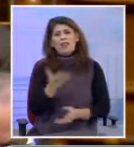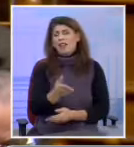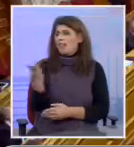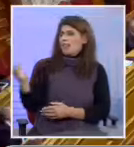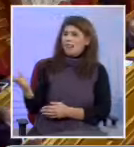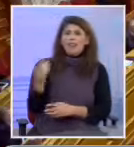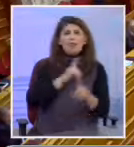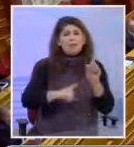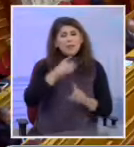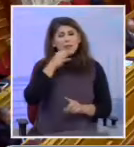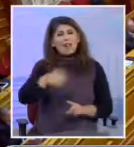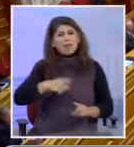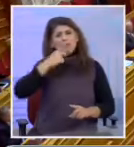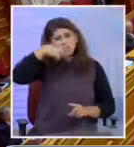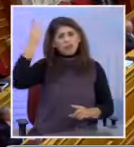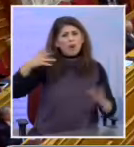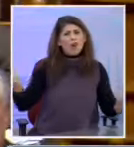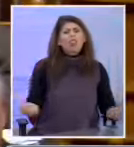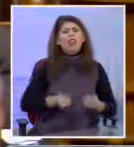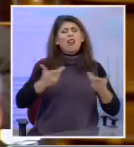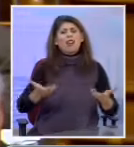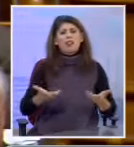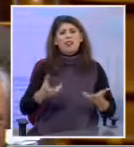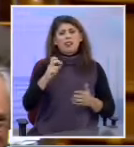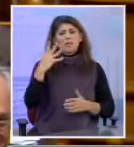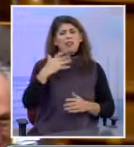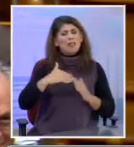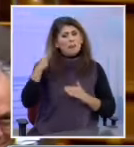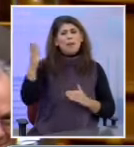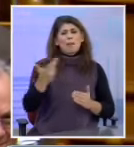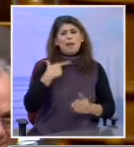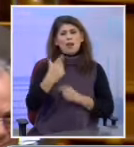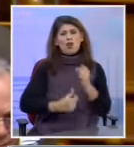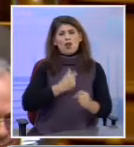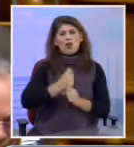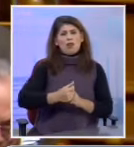Ποιοι μιλάνε που λαϊλάτισαν αυτόν τον τόπο επί 25 και πλέον χρόνια.